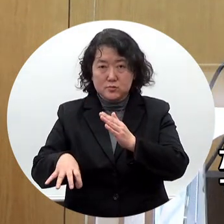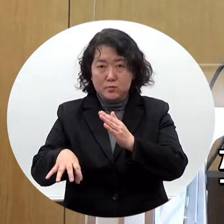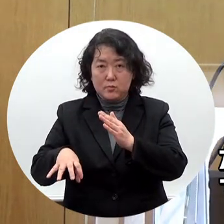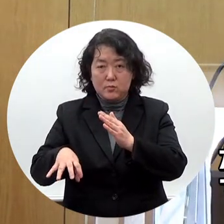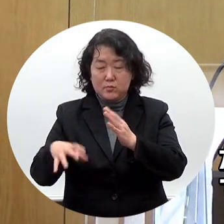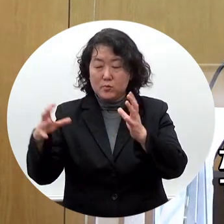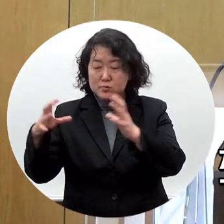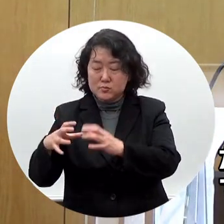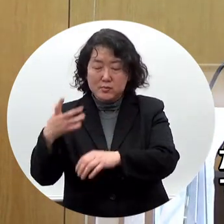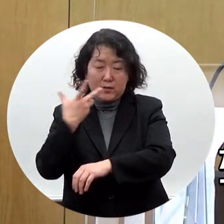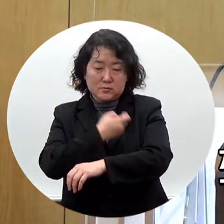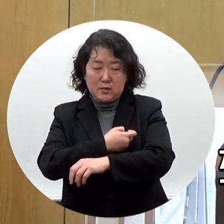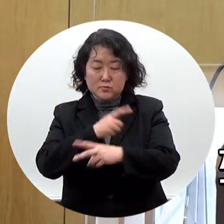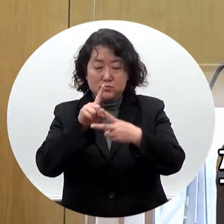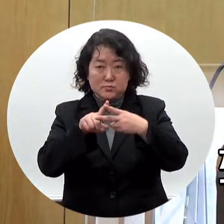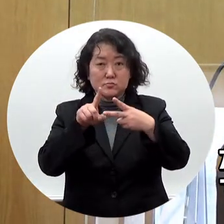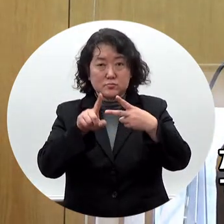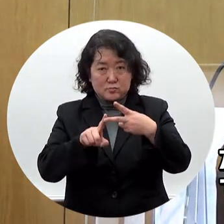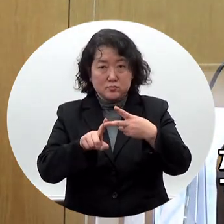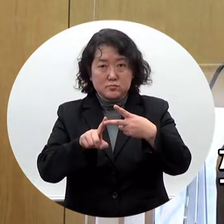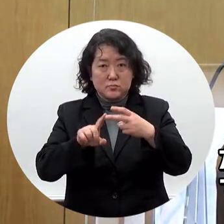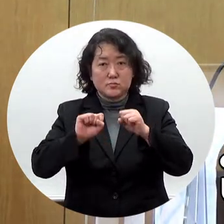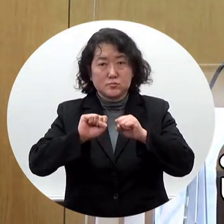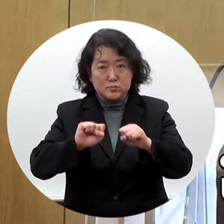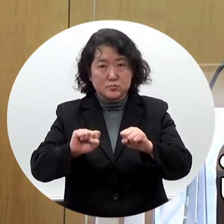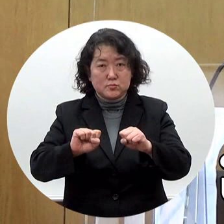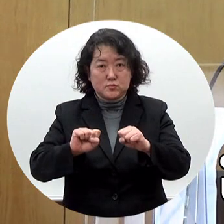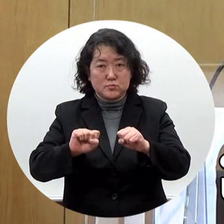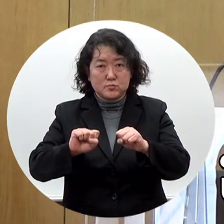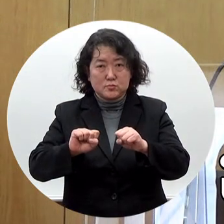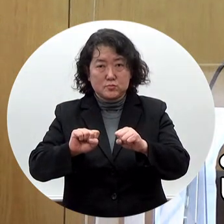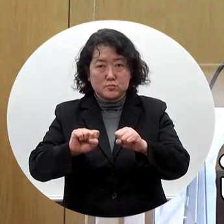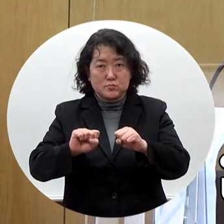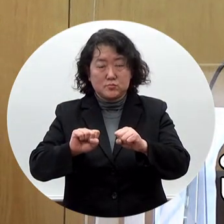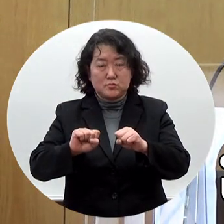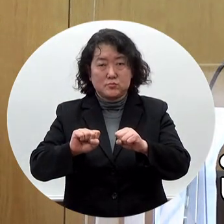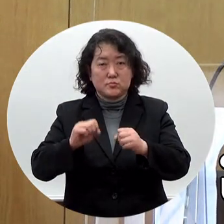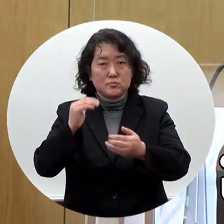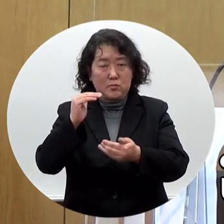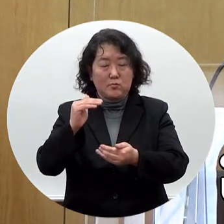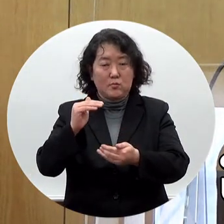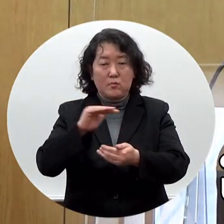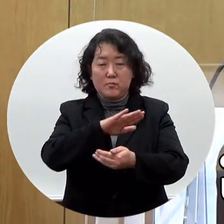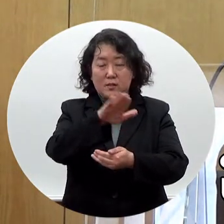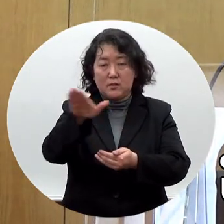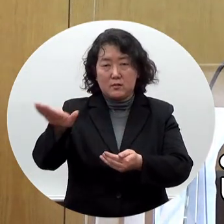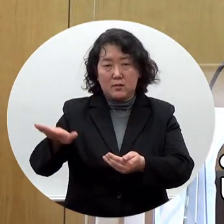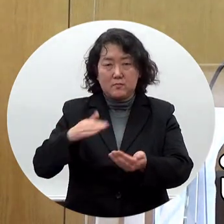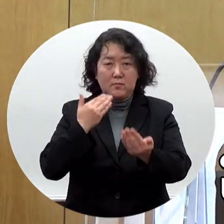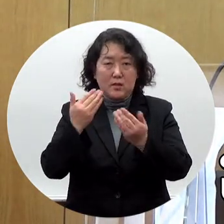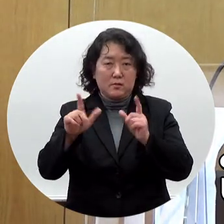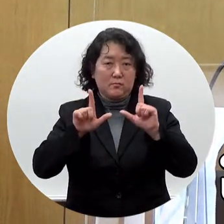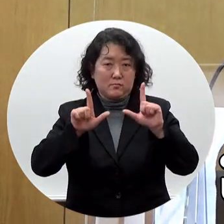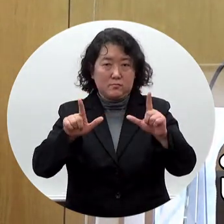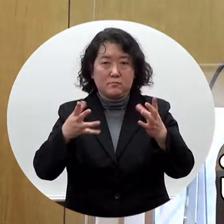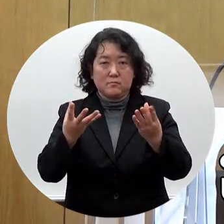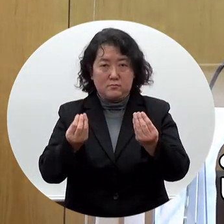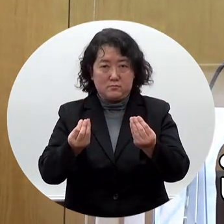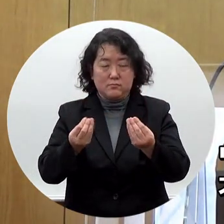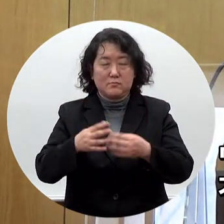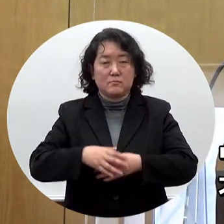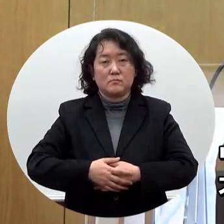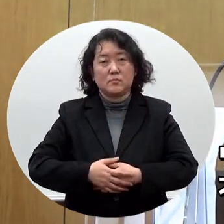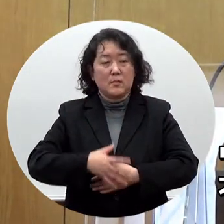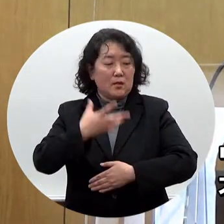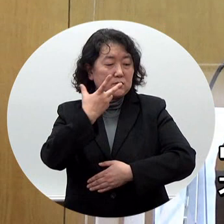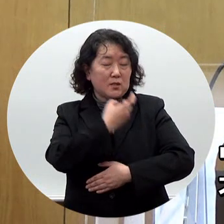集団接種の併用での接種を行う方針というふうなことは、皆さんにも明らかにしてまいりました。